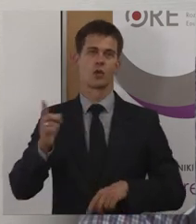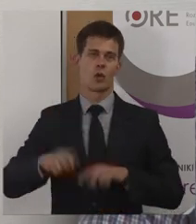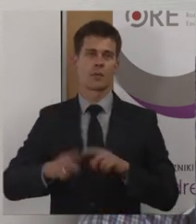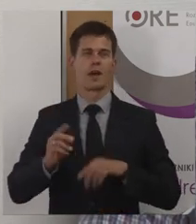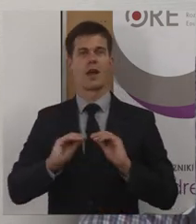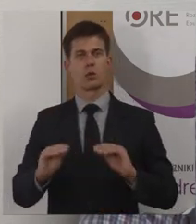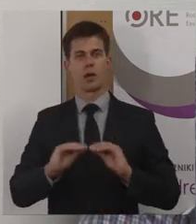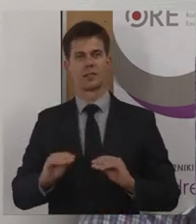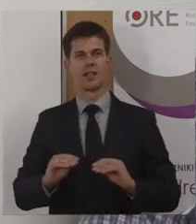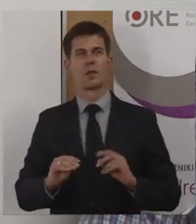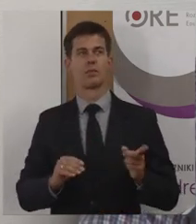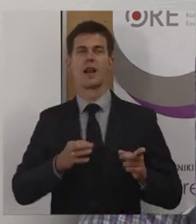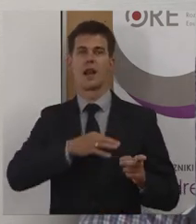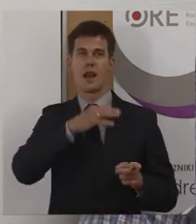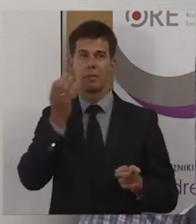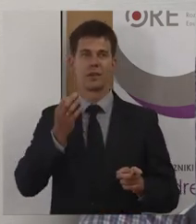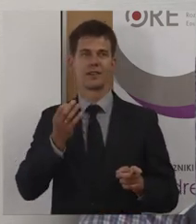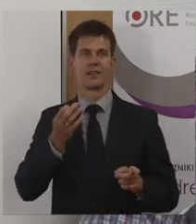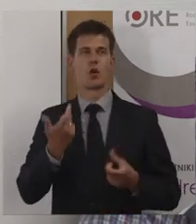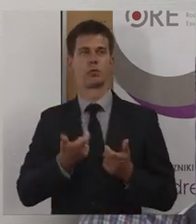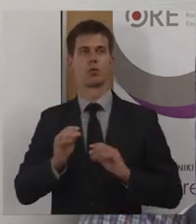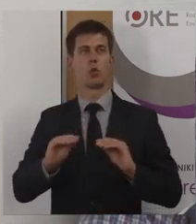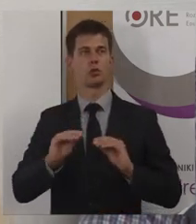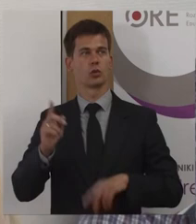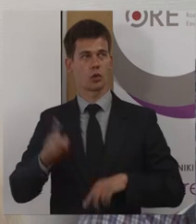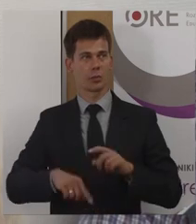mieli małych, uzależnionych dzieci od komputerów, bo myślę, że to...